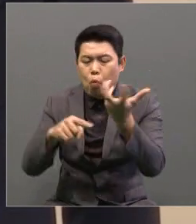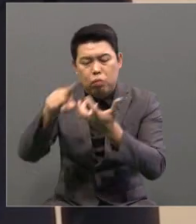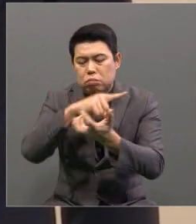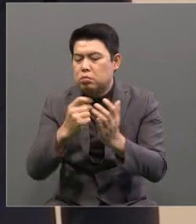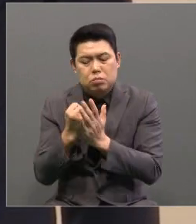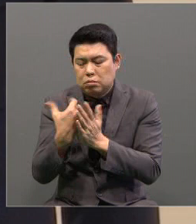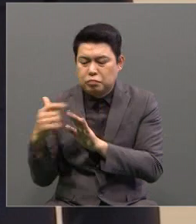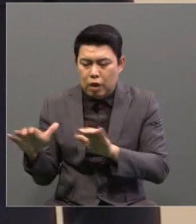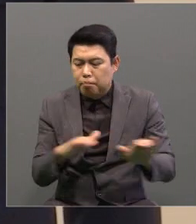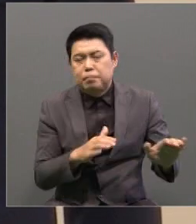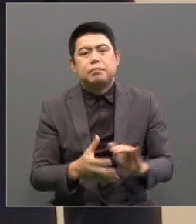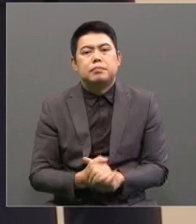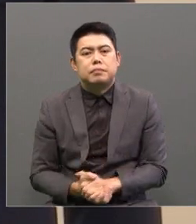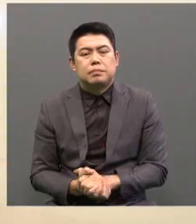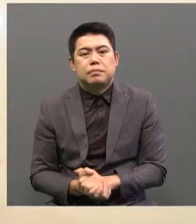า